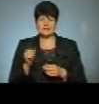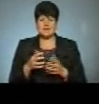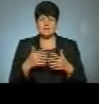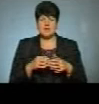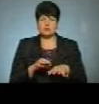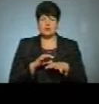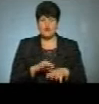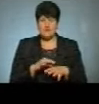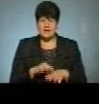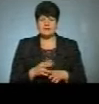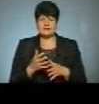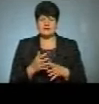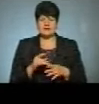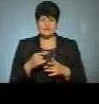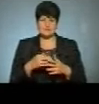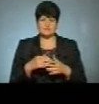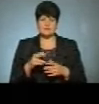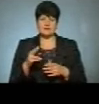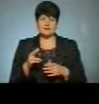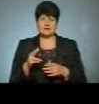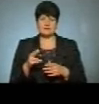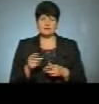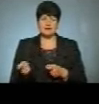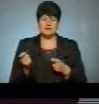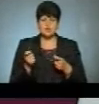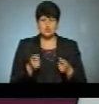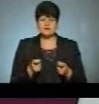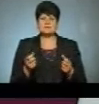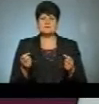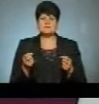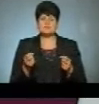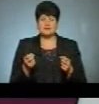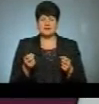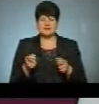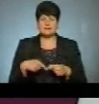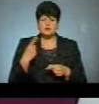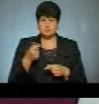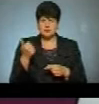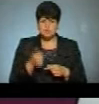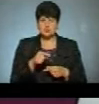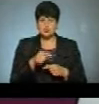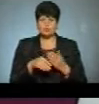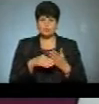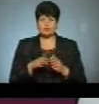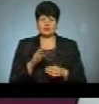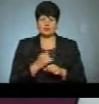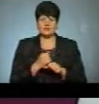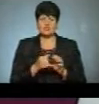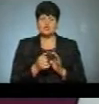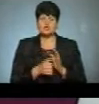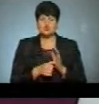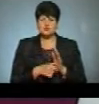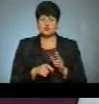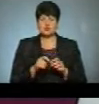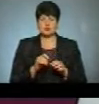проведення полімеразно-ланцюгової реакції CFX-96 доставлять наступного тижня. З його допомогою робитимуть 600 обстежень на